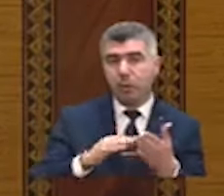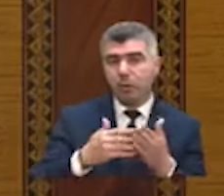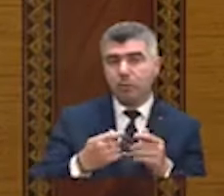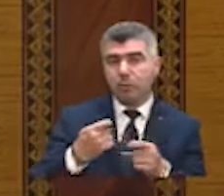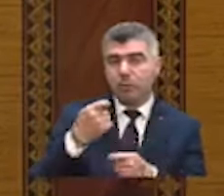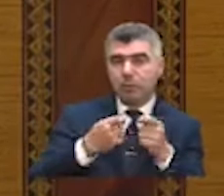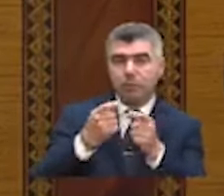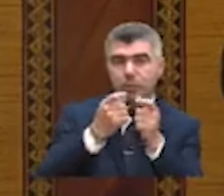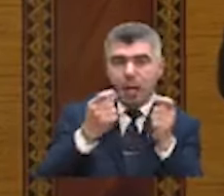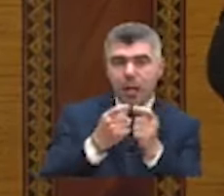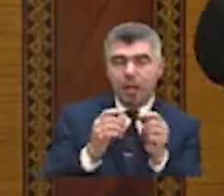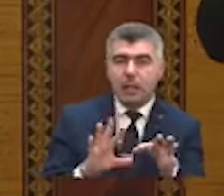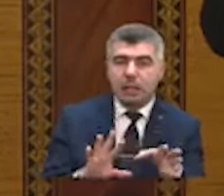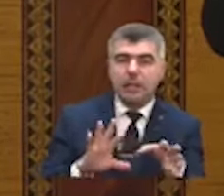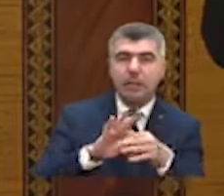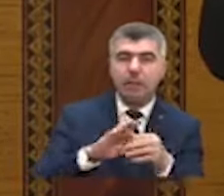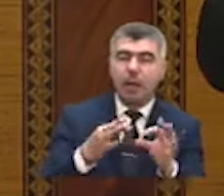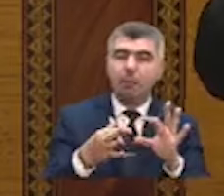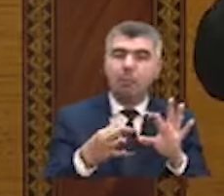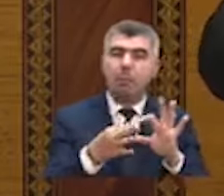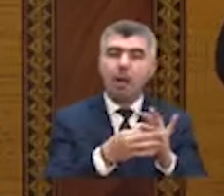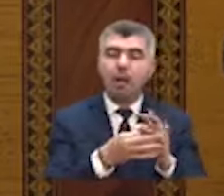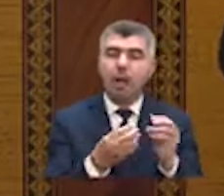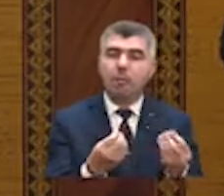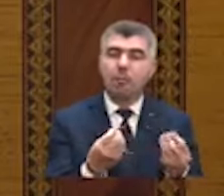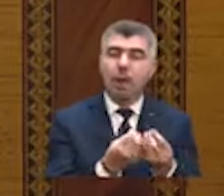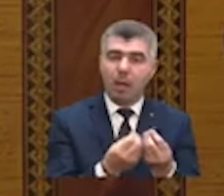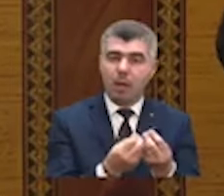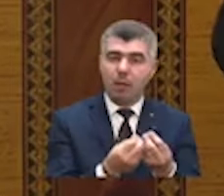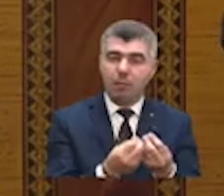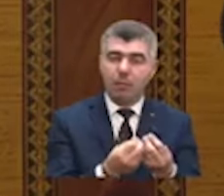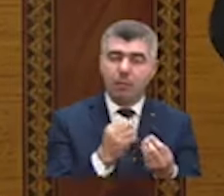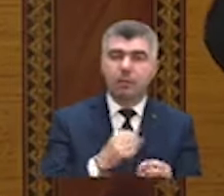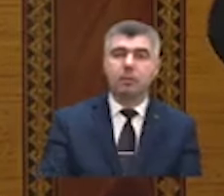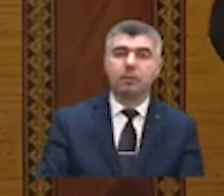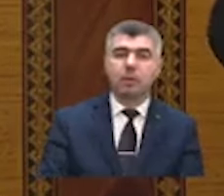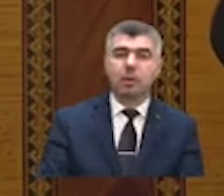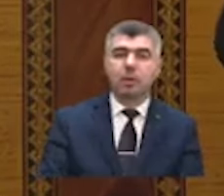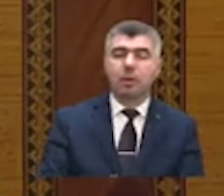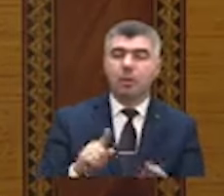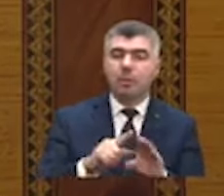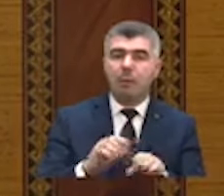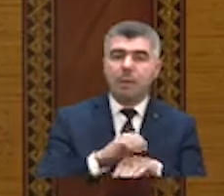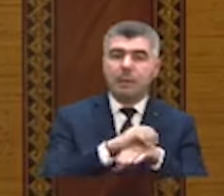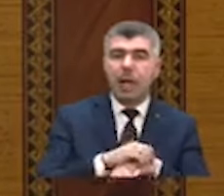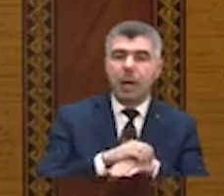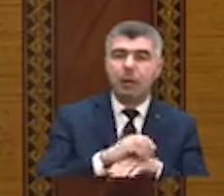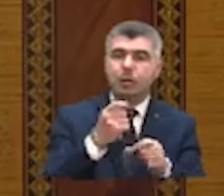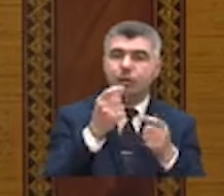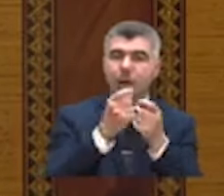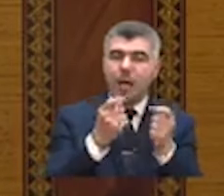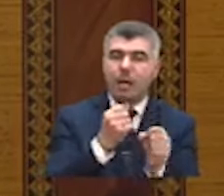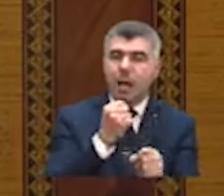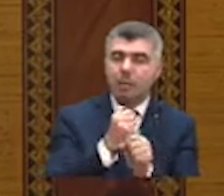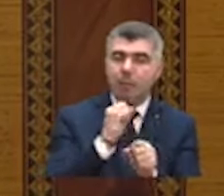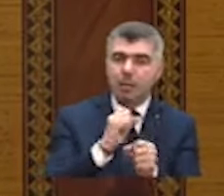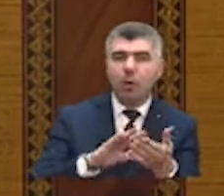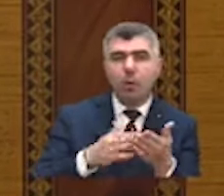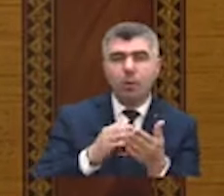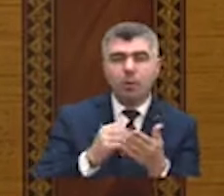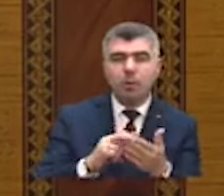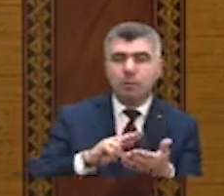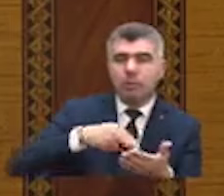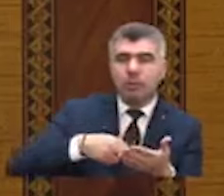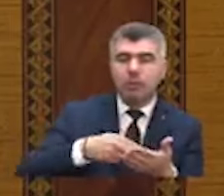ديال السنوات فيها الاتفاق مع الابناك ومع لا سيجي ام واتفقنا معهم وموجوده مطبوعه كتسنى الوقت ديالها ديال